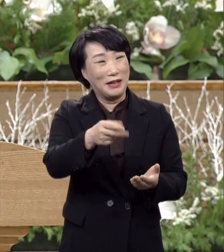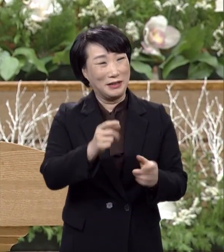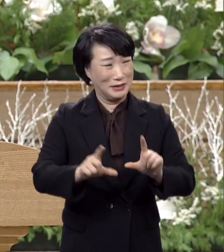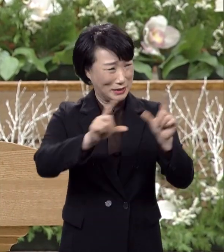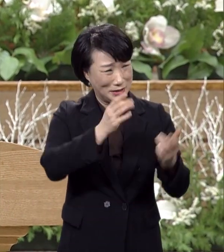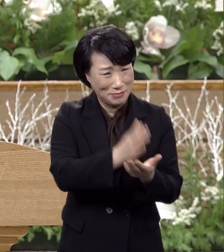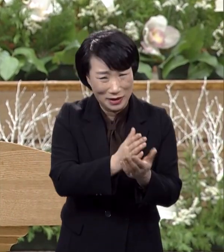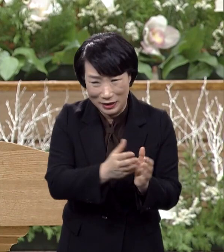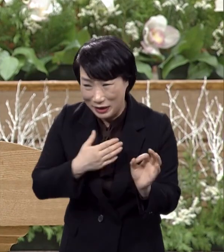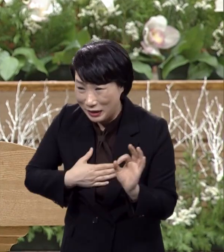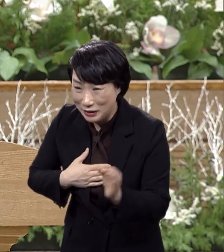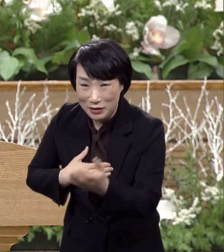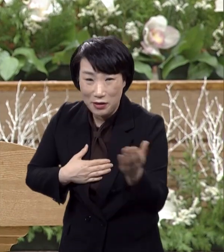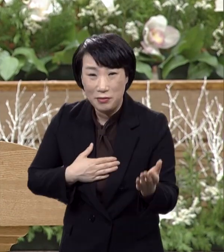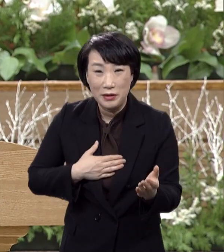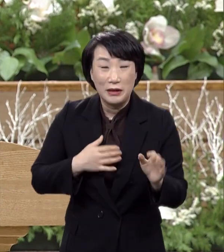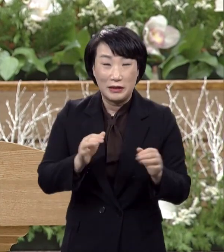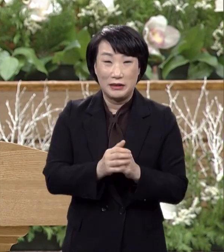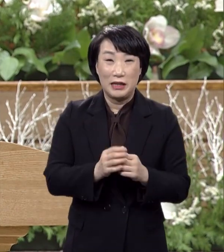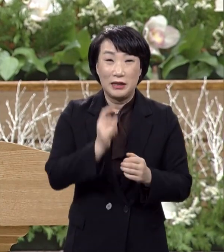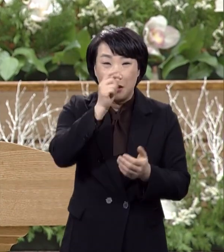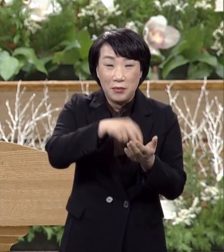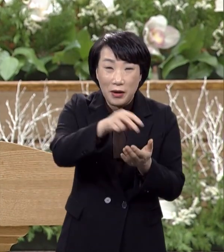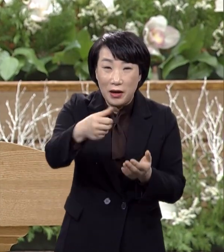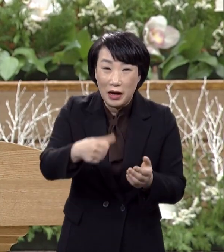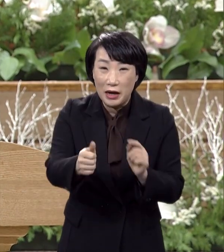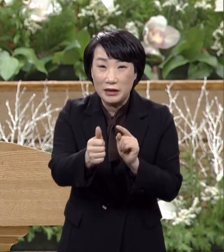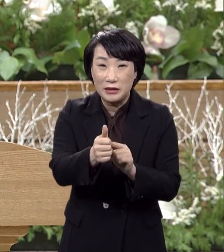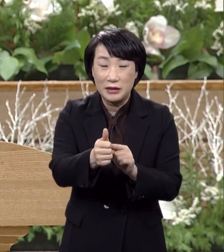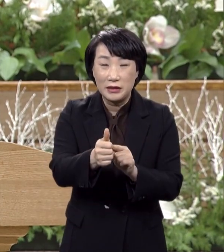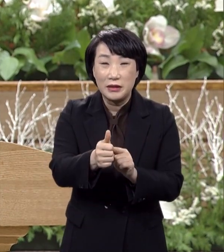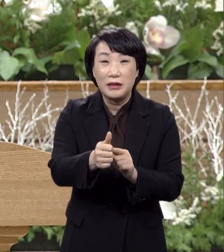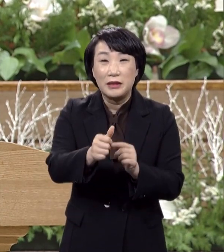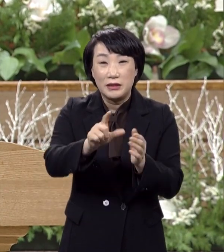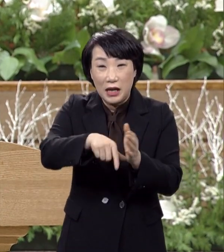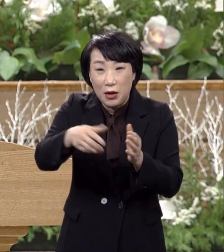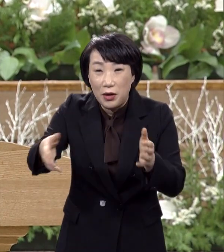같이. 그러나 탕자가 자기가 가진 세월은